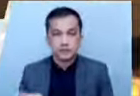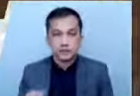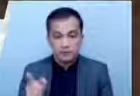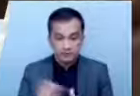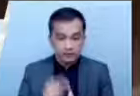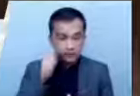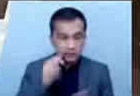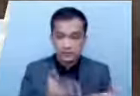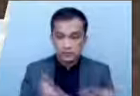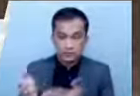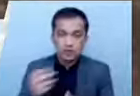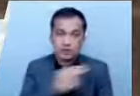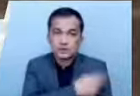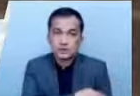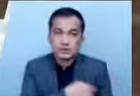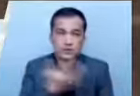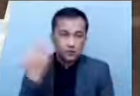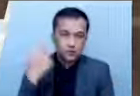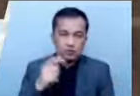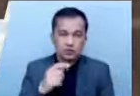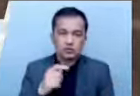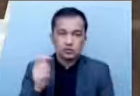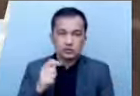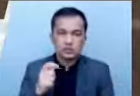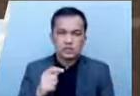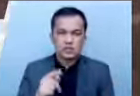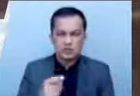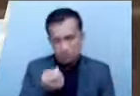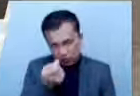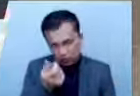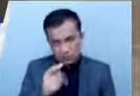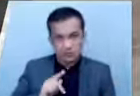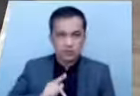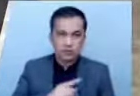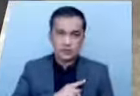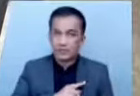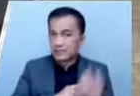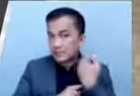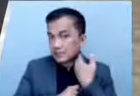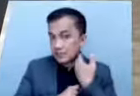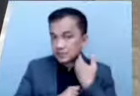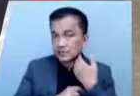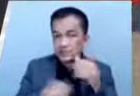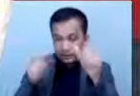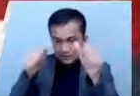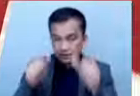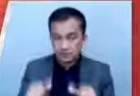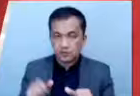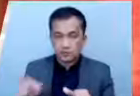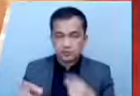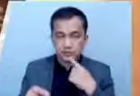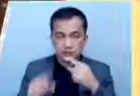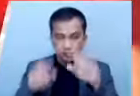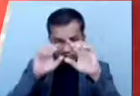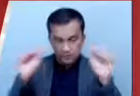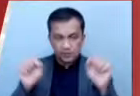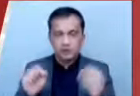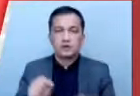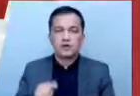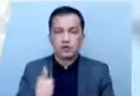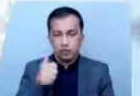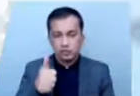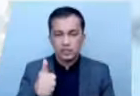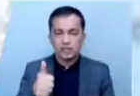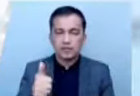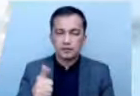Martes dahil sa slight pneumonia at lagnat. Sa isang post sa X, sinabi ng Pangulo na bumuti na ang pakiramdam ng kanyang